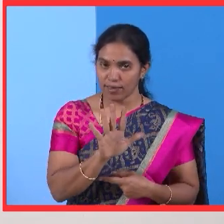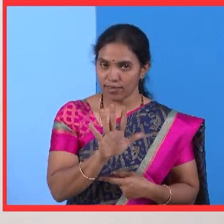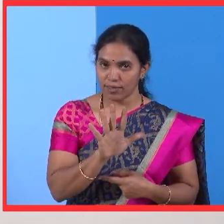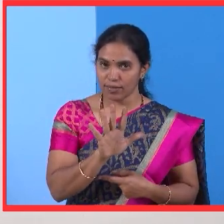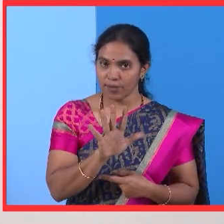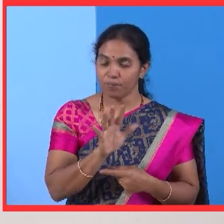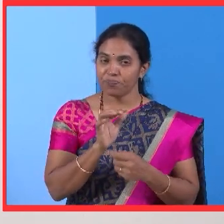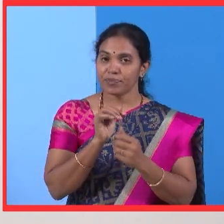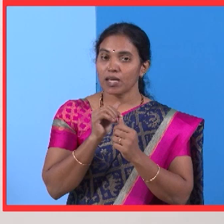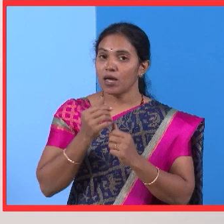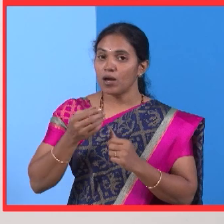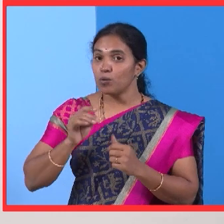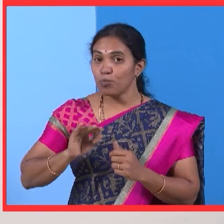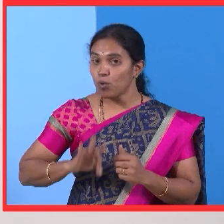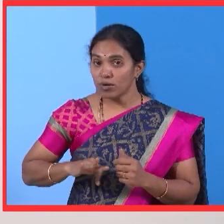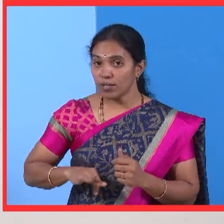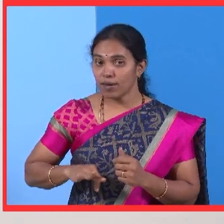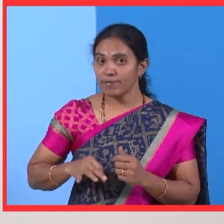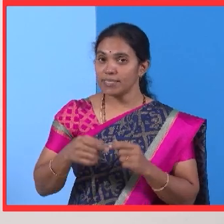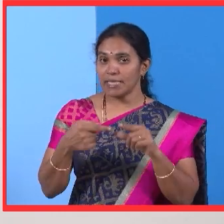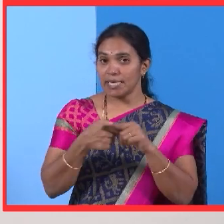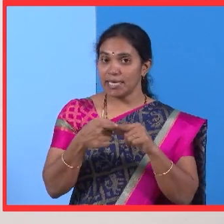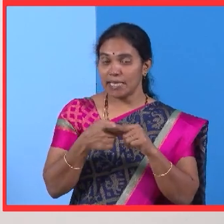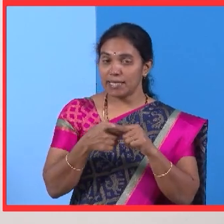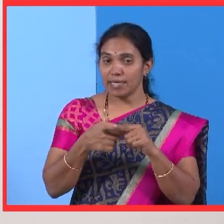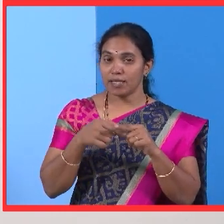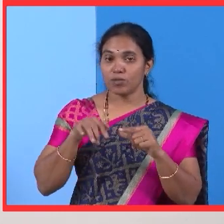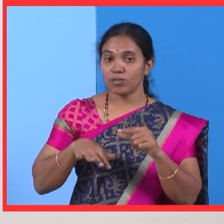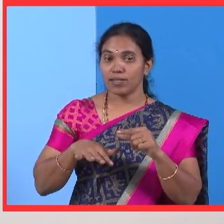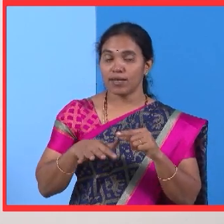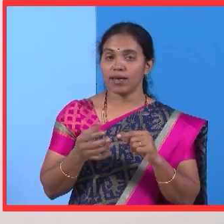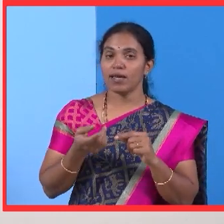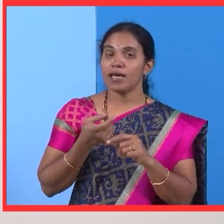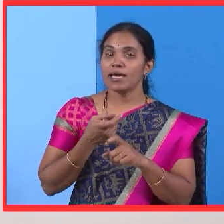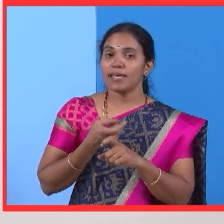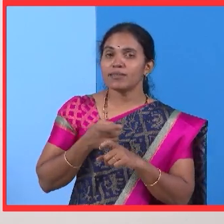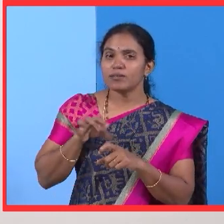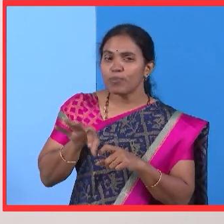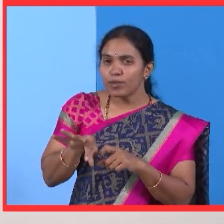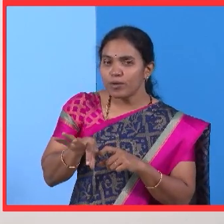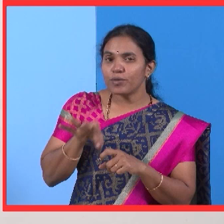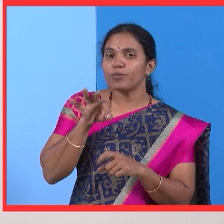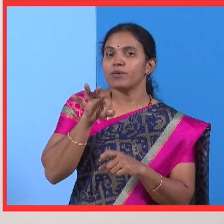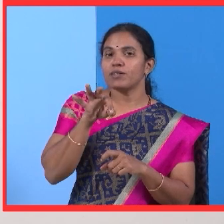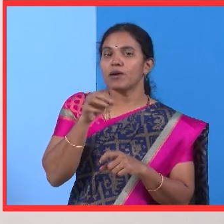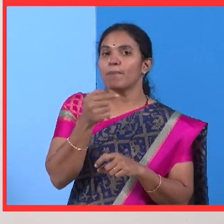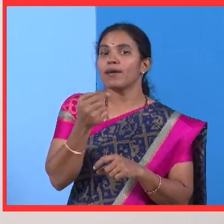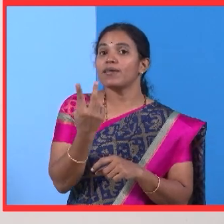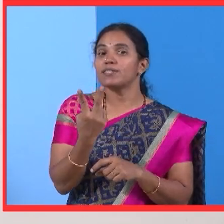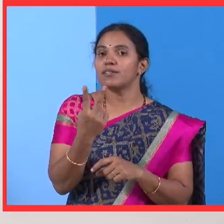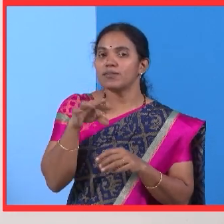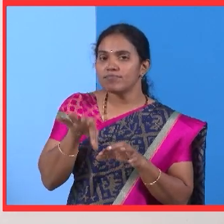அடுத்தது மூன்றாவது மையப்புள்ளி இ அதனுடைய எக்ஸாய தொலைவு மைனஸ் ரெண்டு.